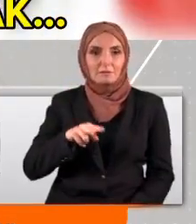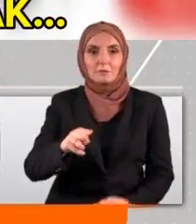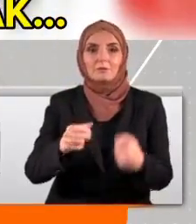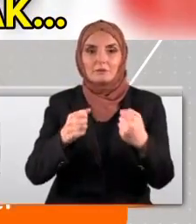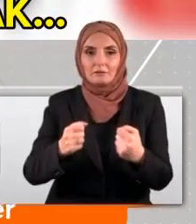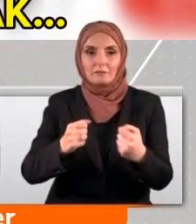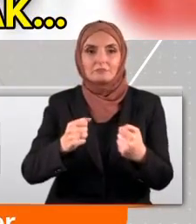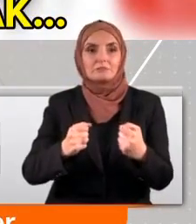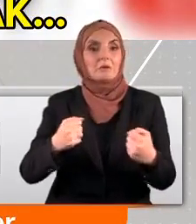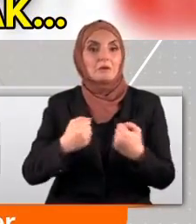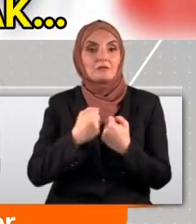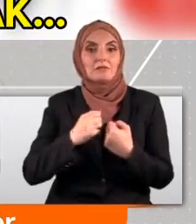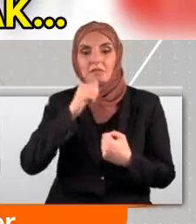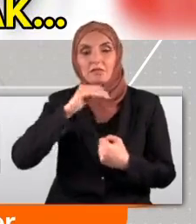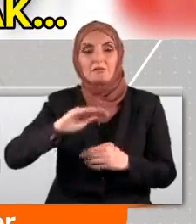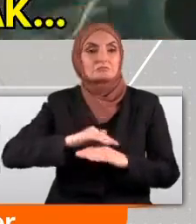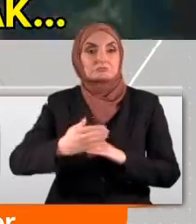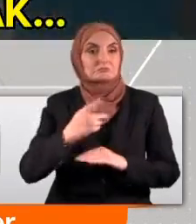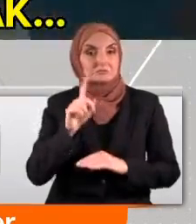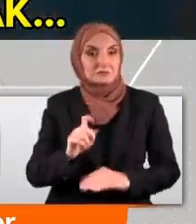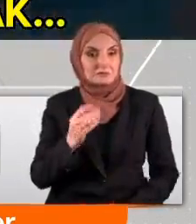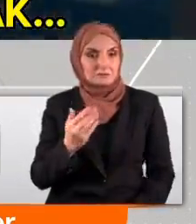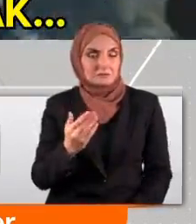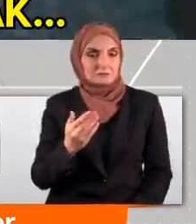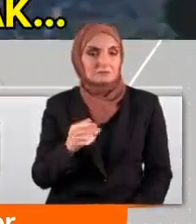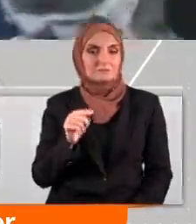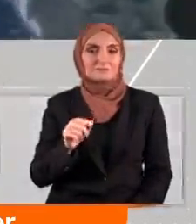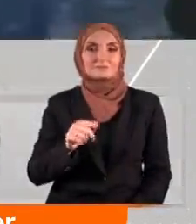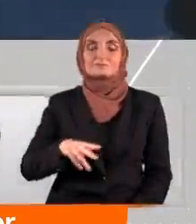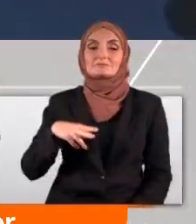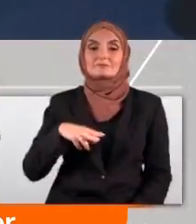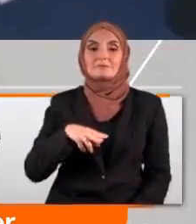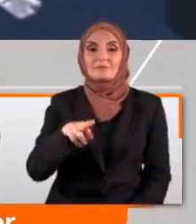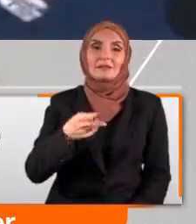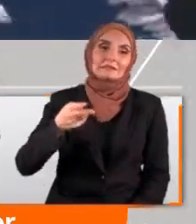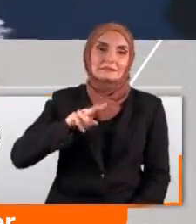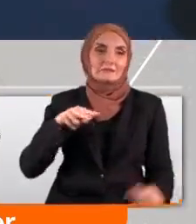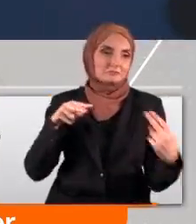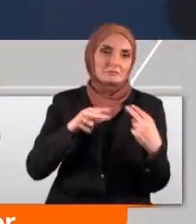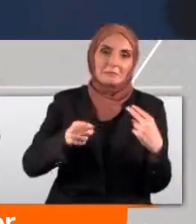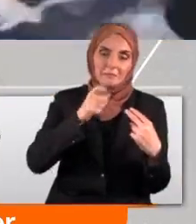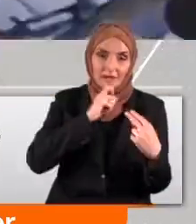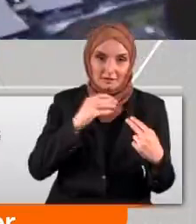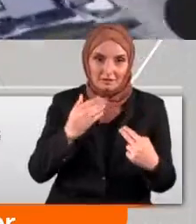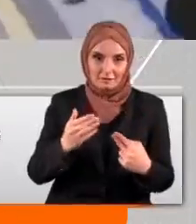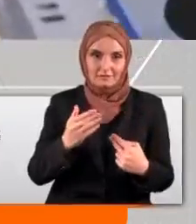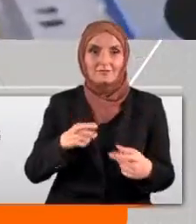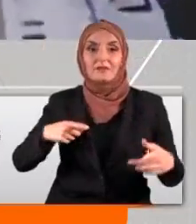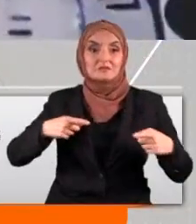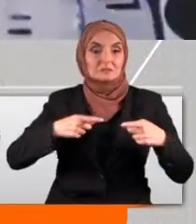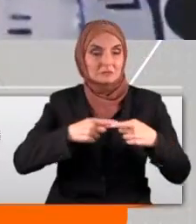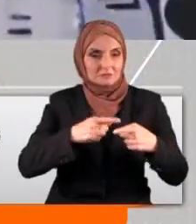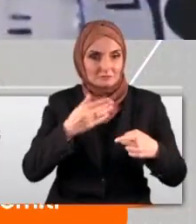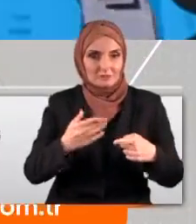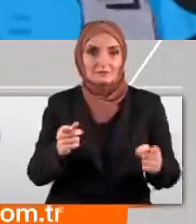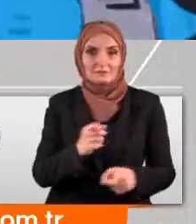yola sokmaya çalıştığında ve biz o yolun ters yön olduğunu, çıkmaz bir sokak olduğunu, girişin olmadığı bir yol olduğunu gördüğümüzde